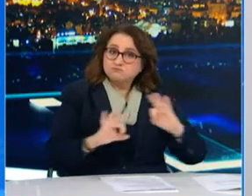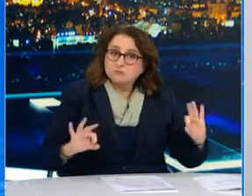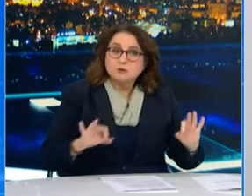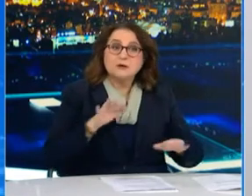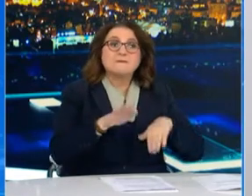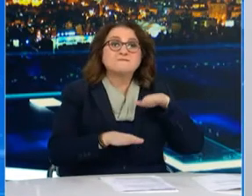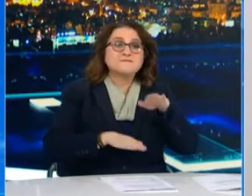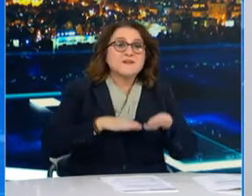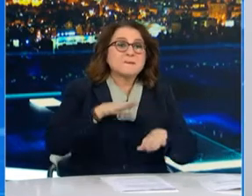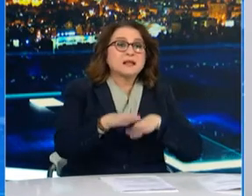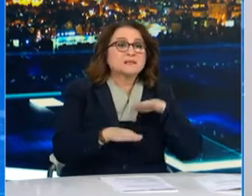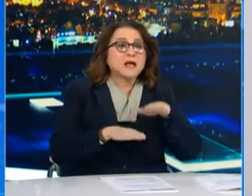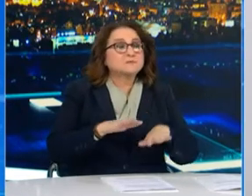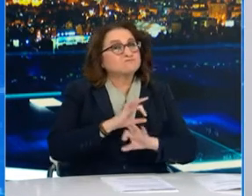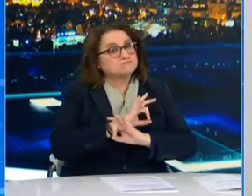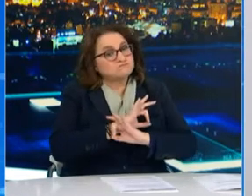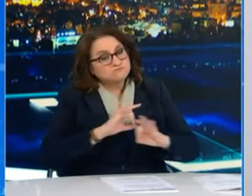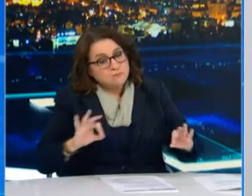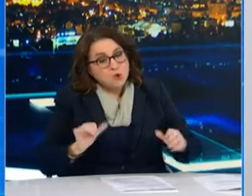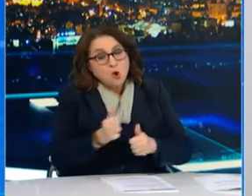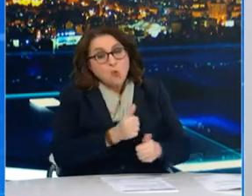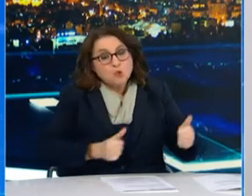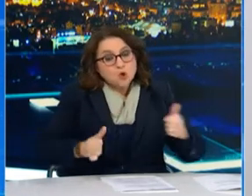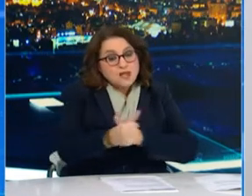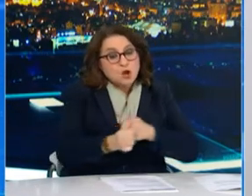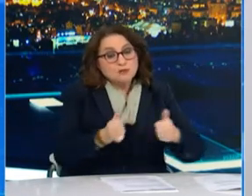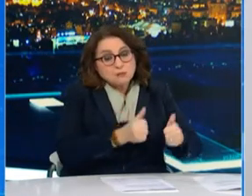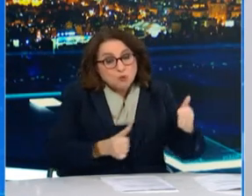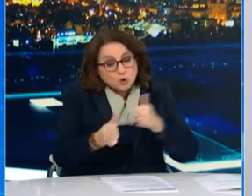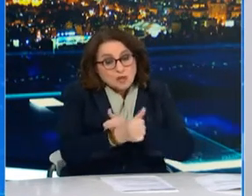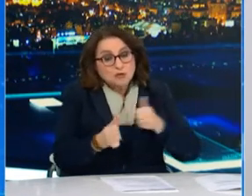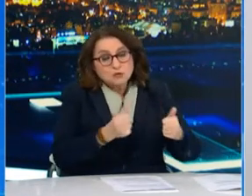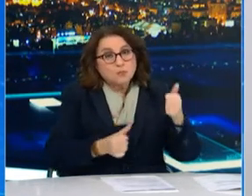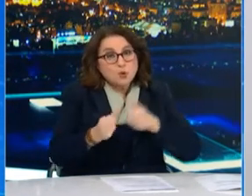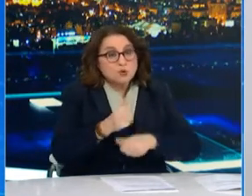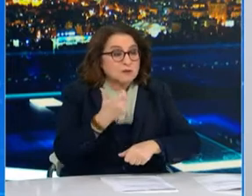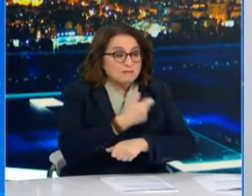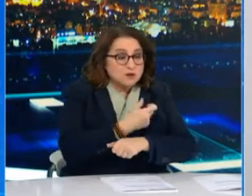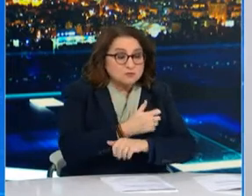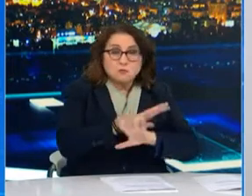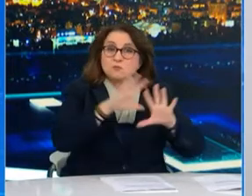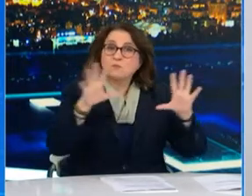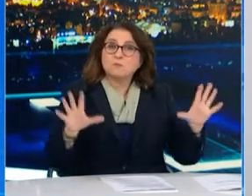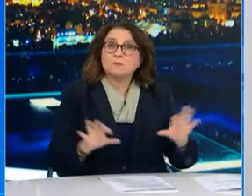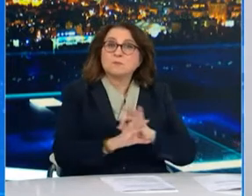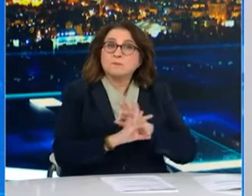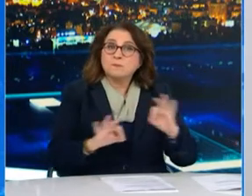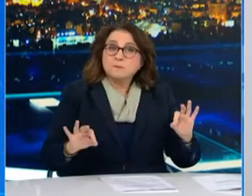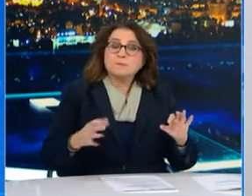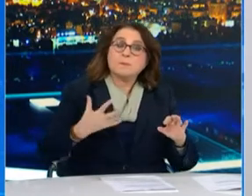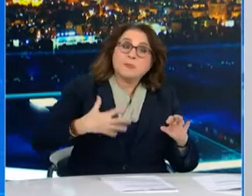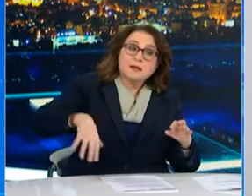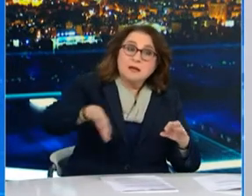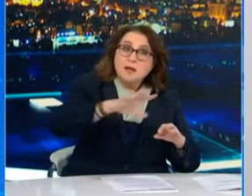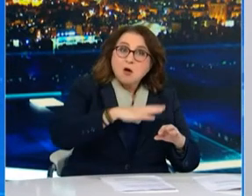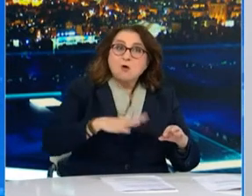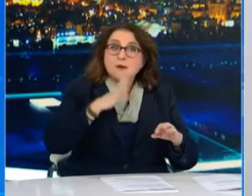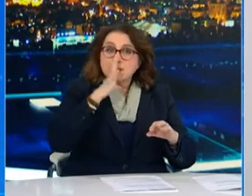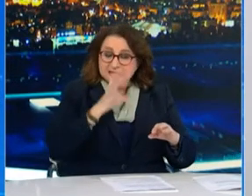με τις προτεραιοποιήσεις της Εθνικής Αρχής Εμβολιασμών, με αυτούς που κατά κύριο λόγο κουβάλισαν στην πλάτη τους το